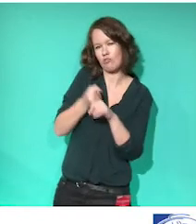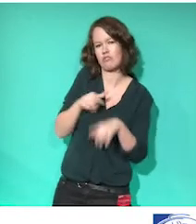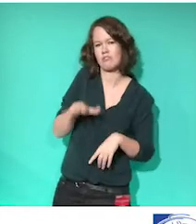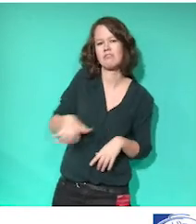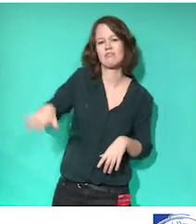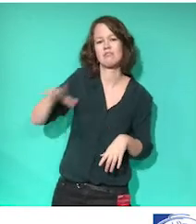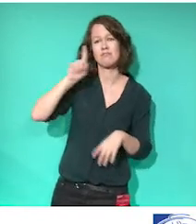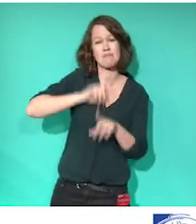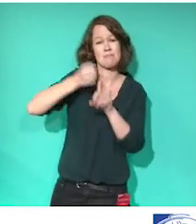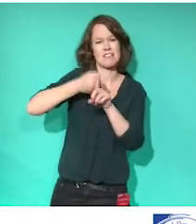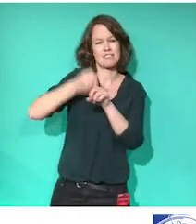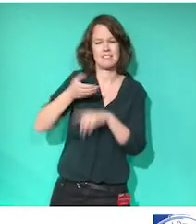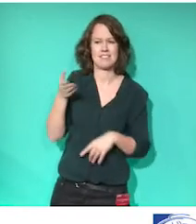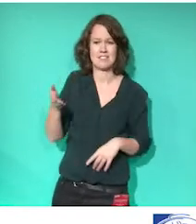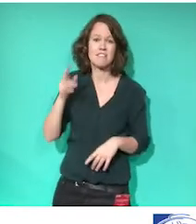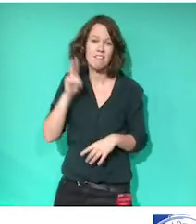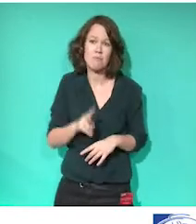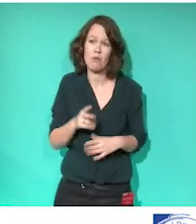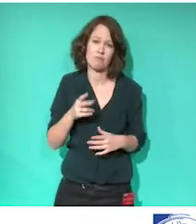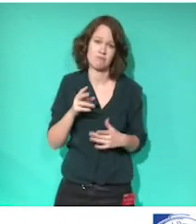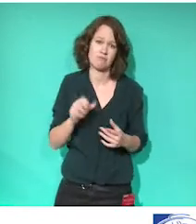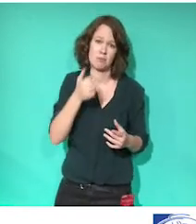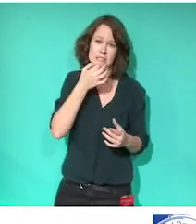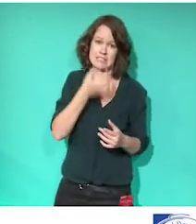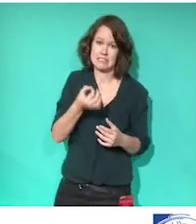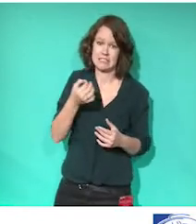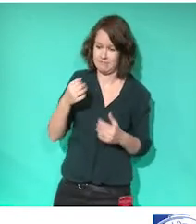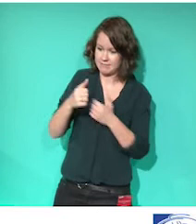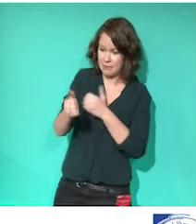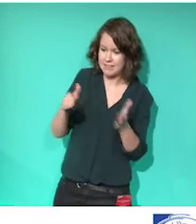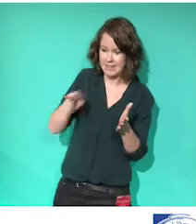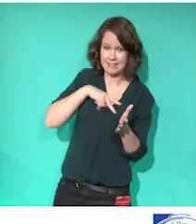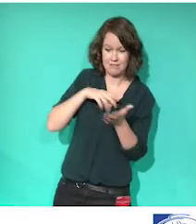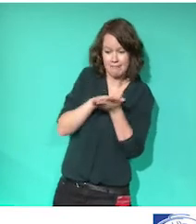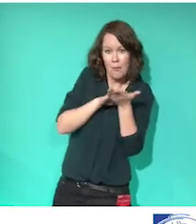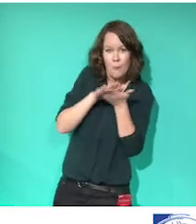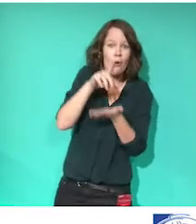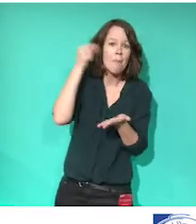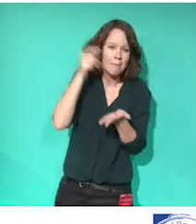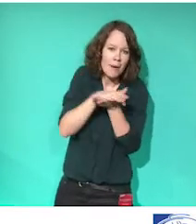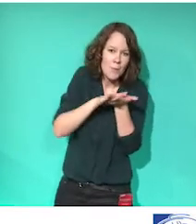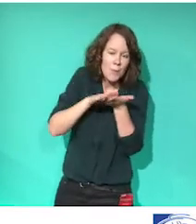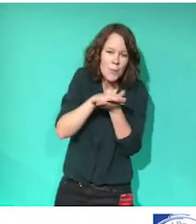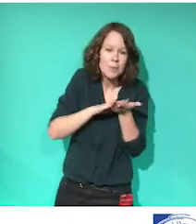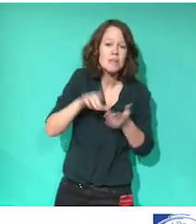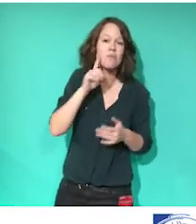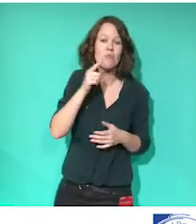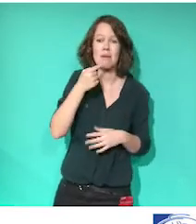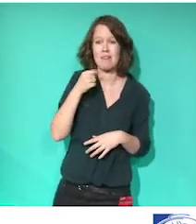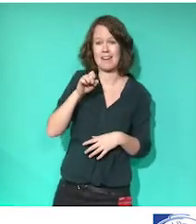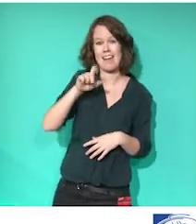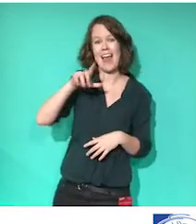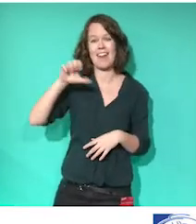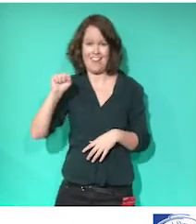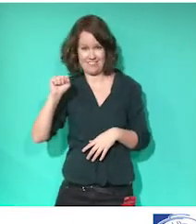des militantes féministes. Et à cet instant, je voudrais présenter mes excuses aux garçons de mon cabinet, parce qu'une fois de plus, j'ai dit « elles ».